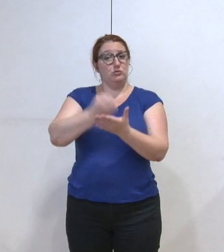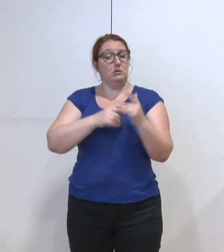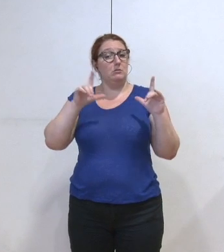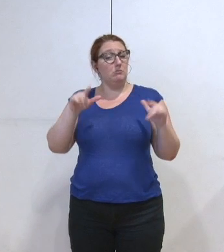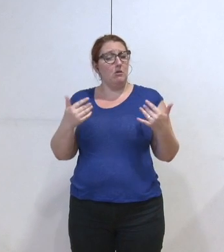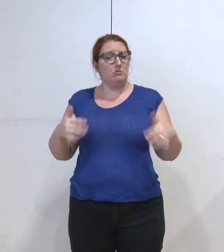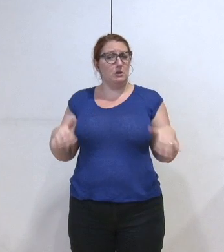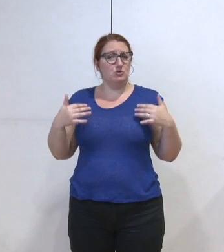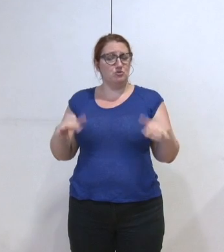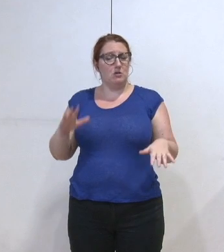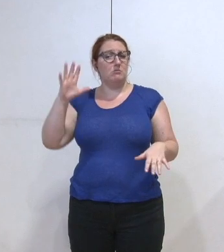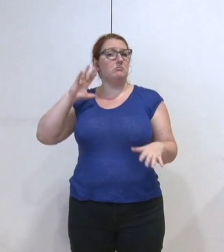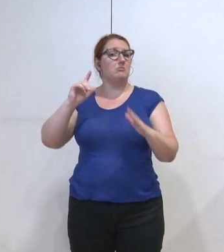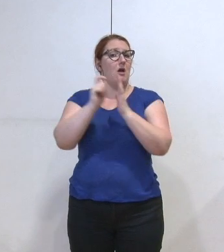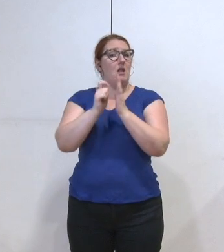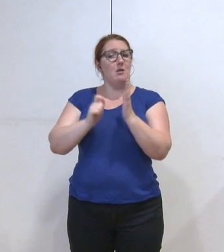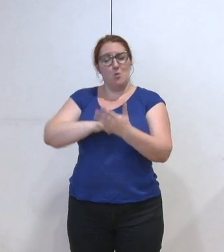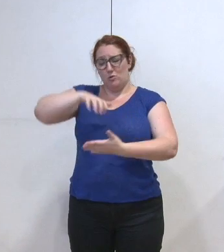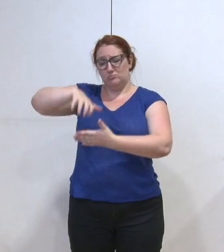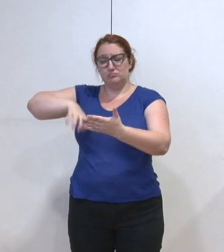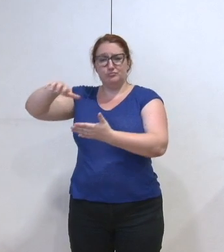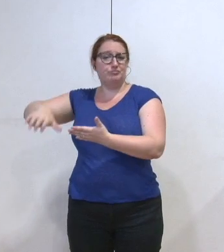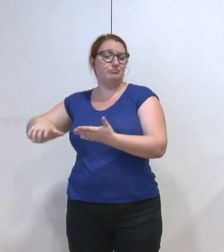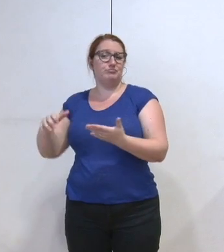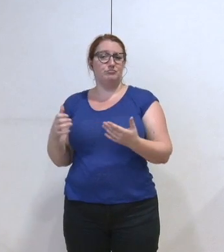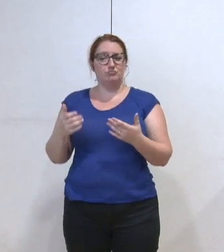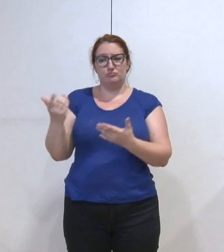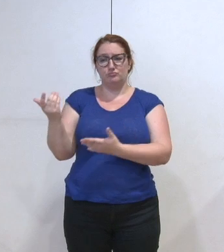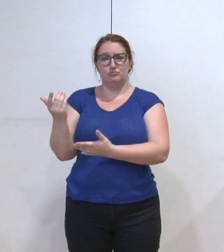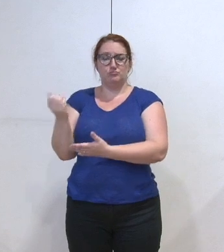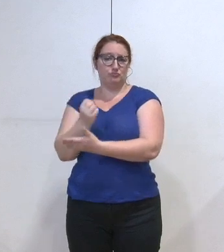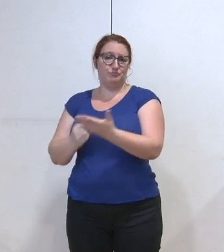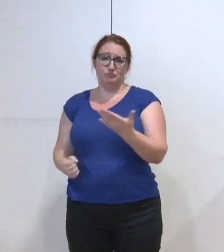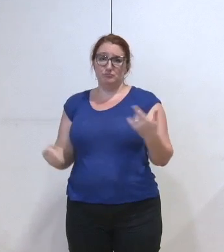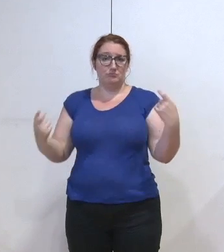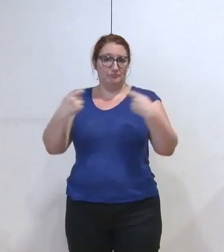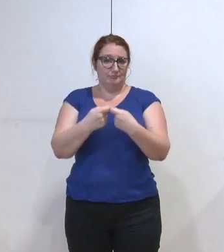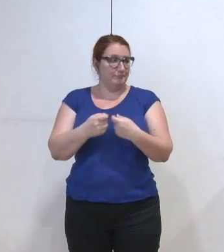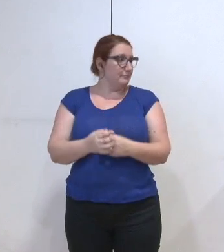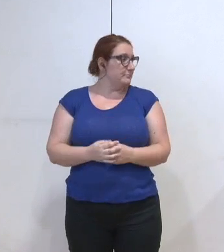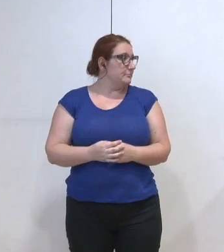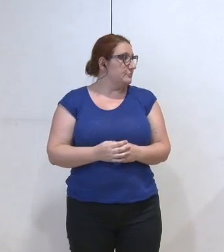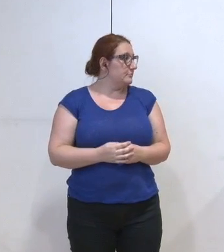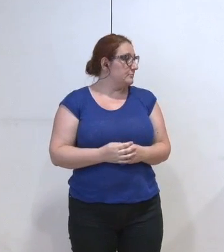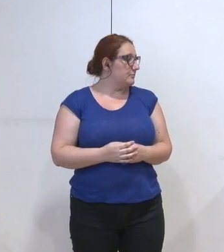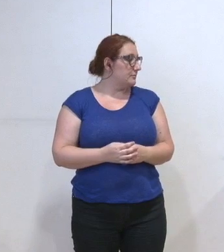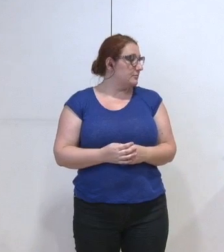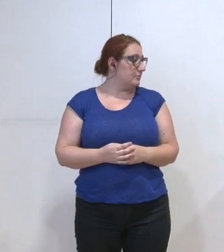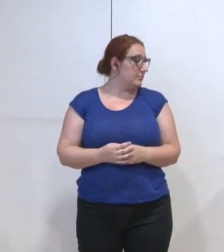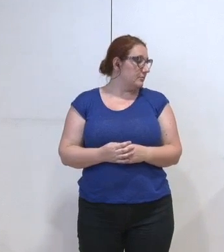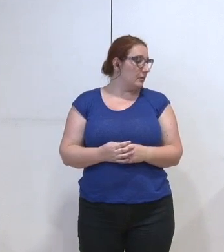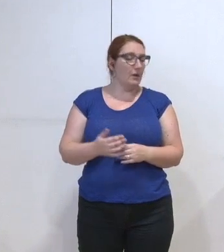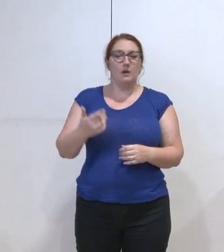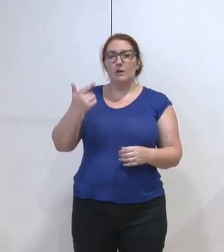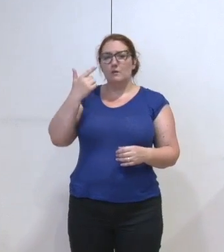stabilisées à l'époque de la rédaction de cette analyse des besoins sociaux vous verrez sur les cartes que ces données sont